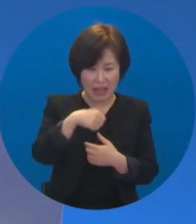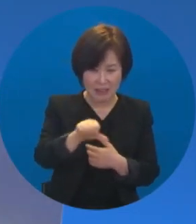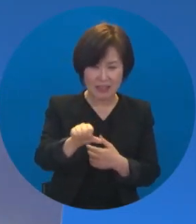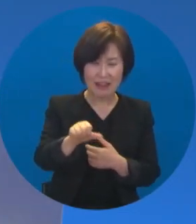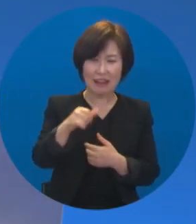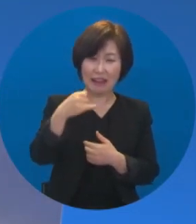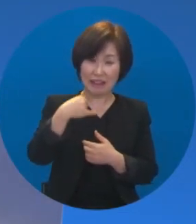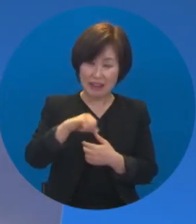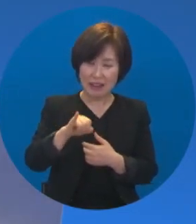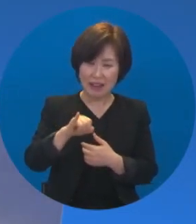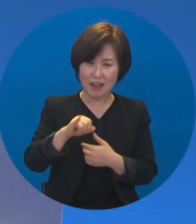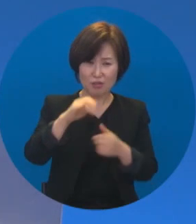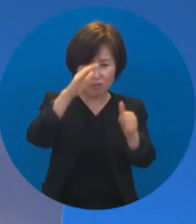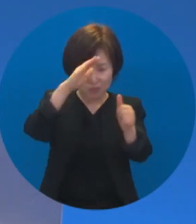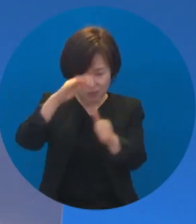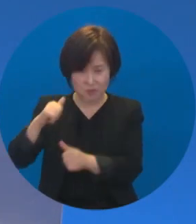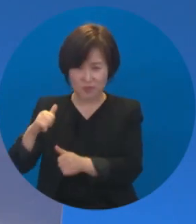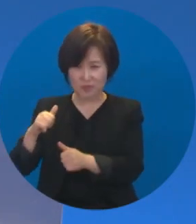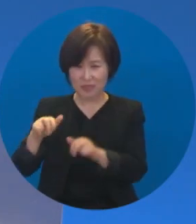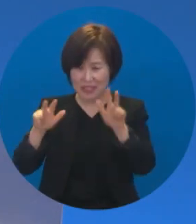쉬어라.